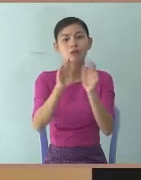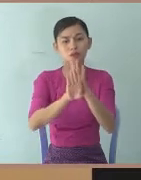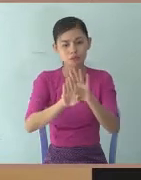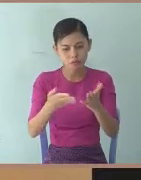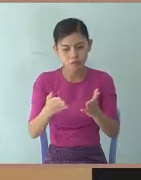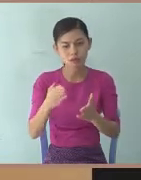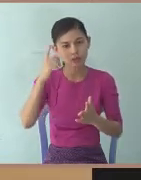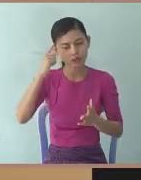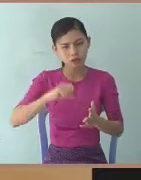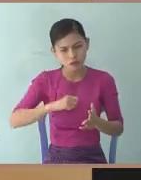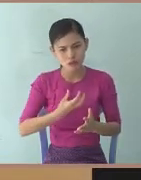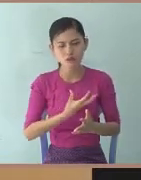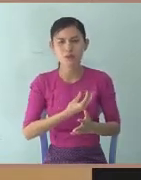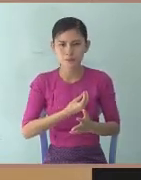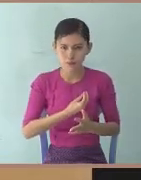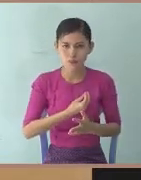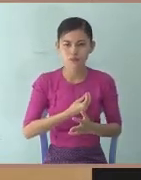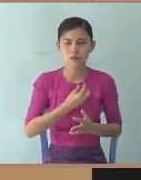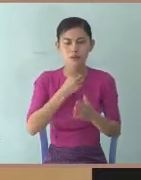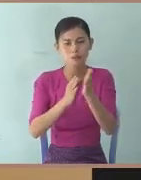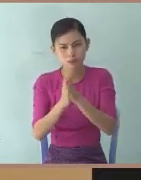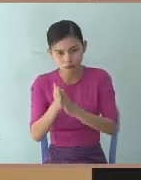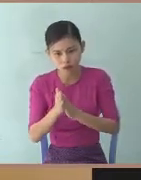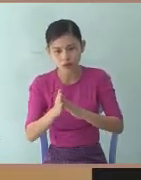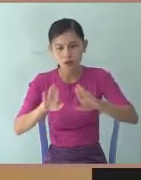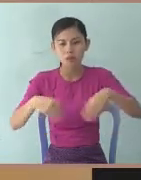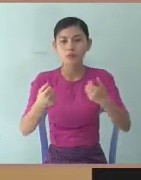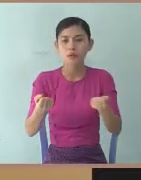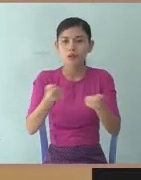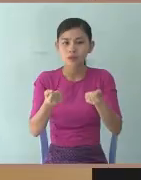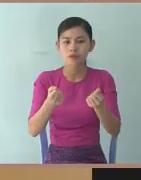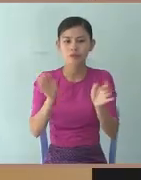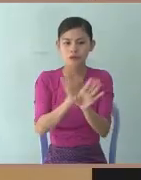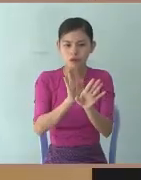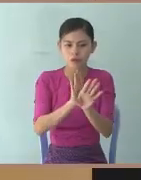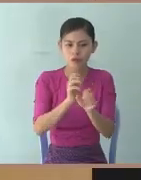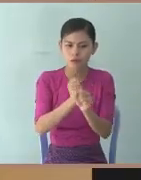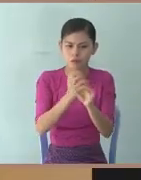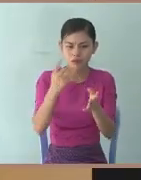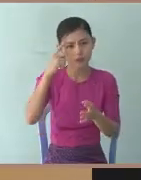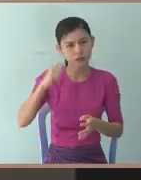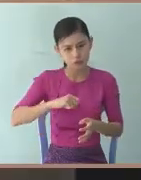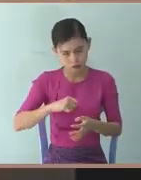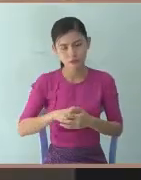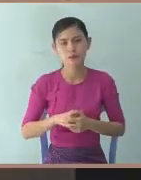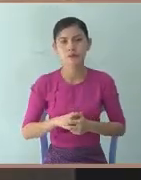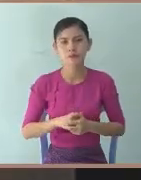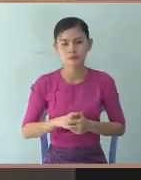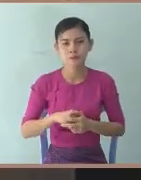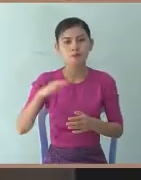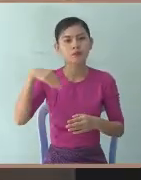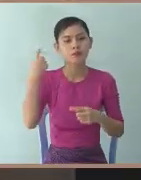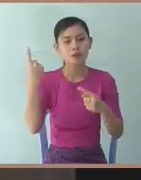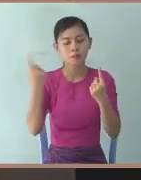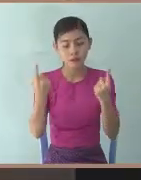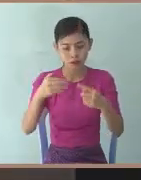တော့ဘယ်လိုမျိုးလှုပ်သွားမလဲဒါတော့ကျွန်တော်ဟိုဆိုးလဲဆိုးရင်မိရယ်ပို့ပြီးမှစိတ်လည်းစိတ်ဝင်စားတာပေါ့ဘယ်လိုကိုင်းတွေ့သွားမလဲပေါ့ဒီပုံစံ နာမည်ယူကပွဲမှာပေါ့နော်တက